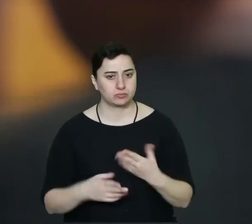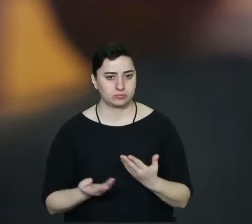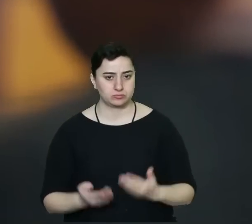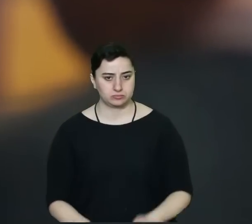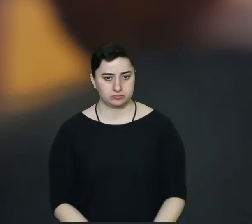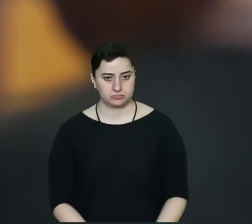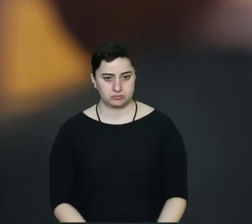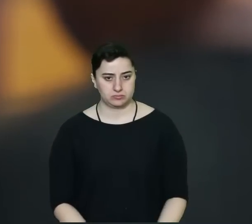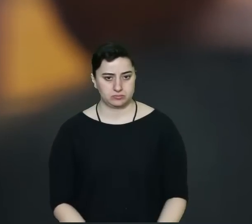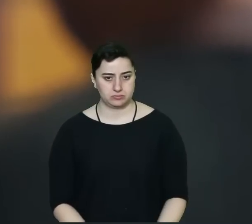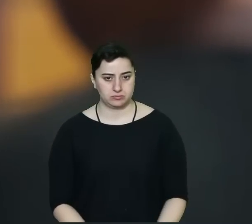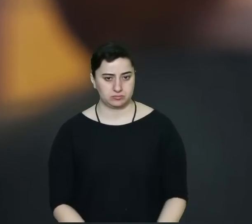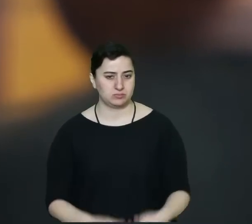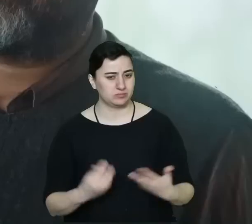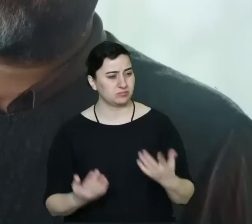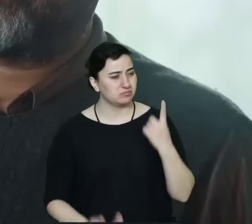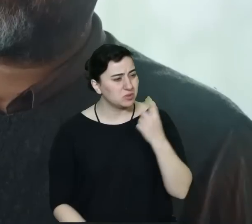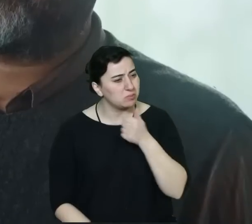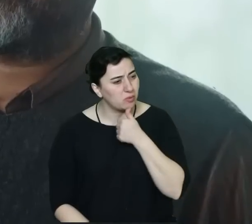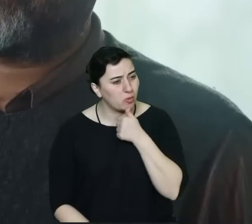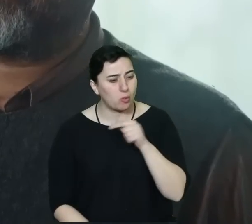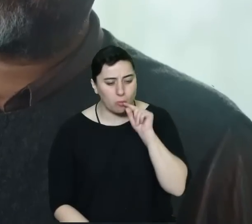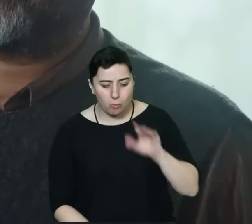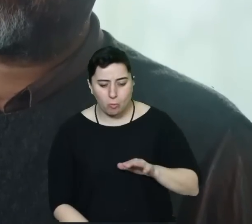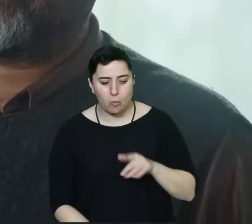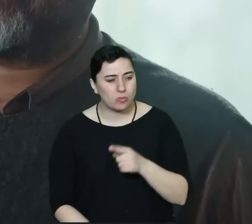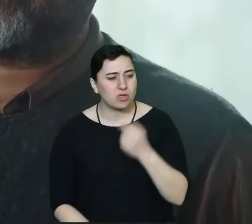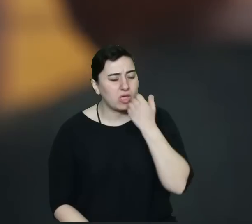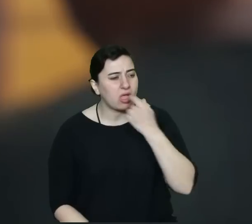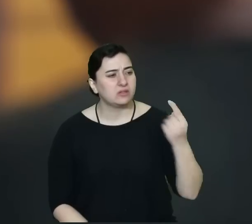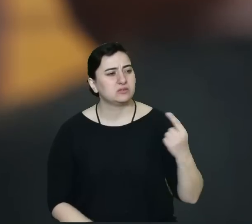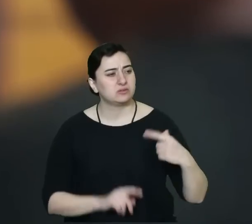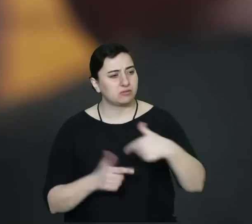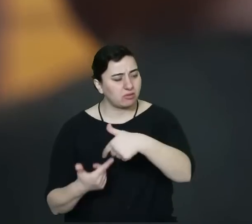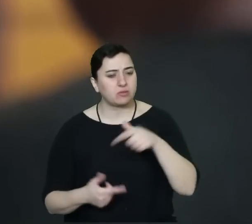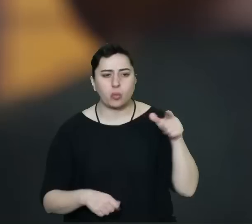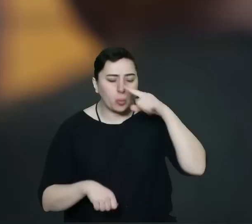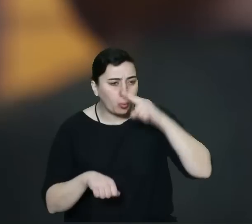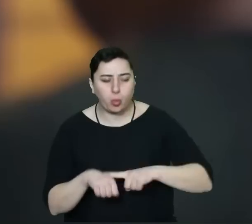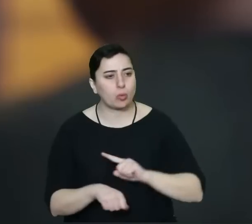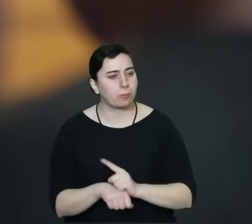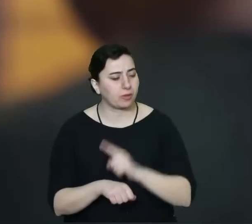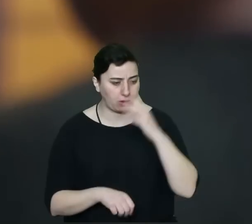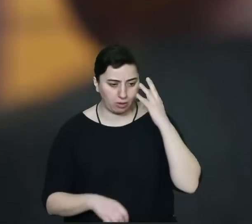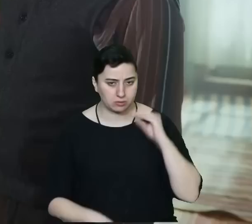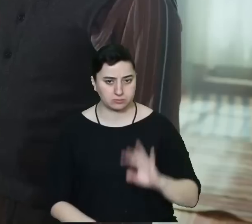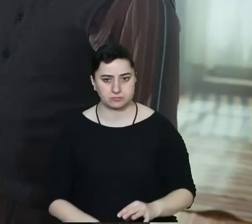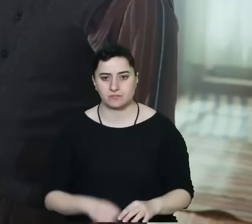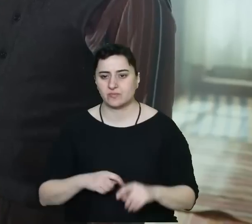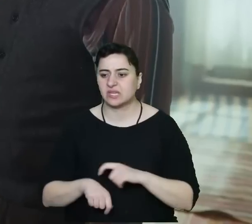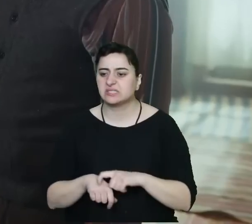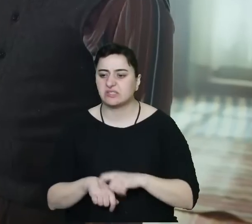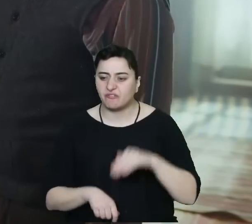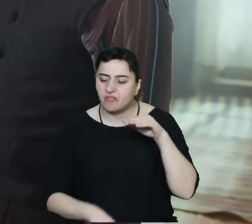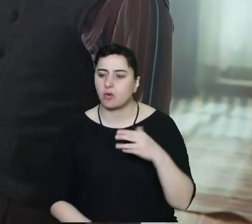kapıda. Ya bir baba oğluyla ilgili bir iftiraya şıp diye nasıl inanır aklım almıyor. Öfke Erdem